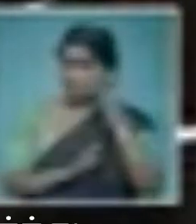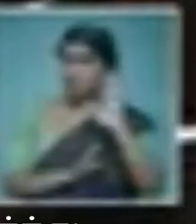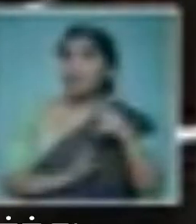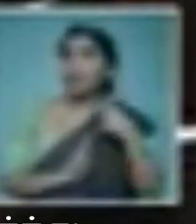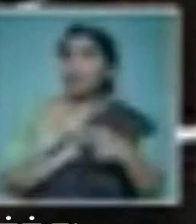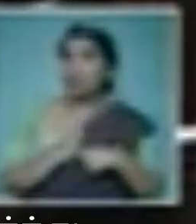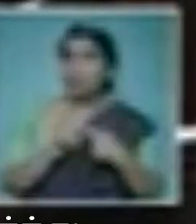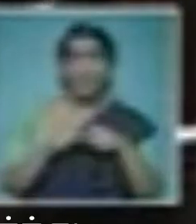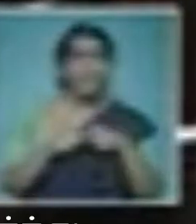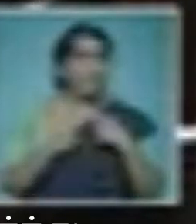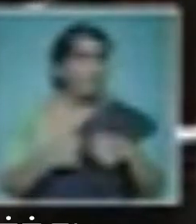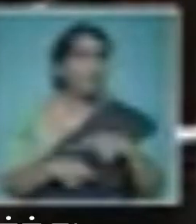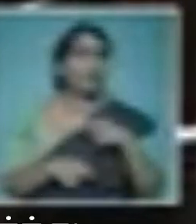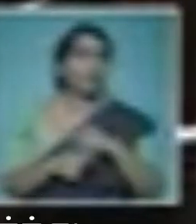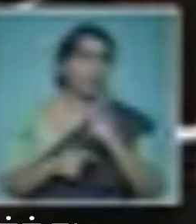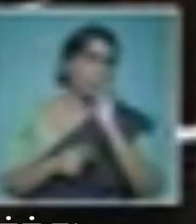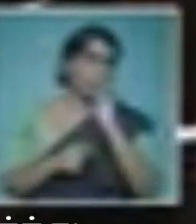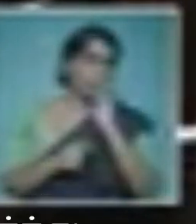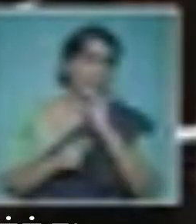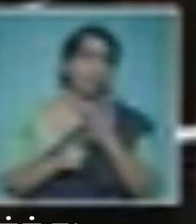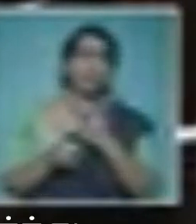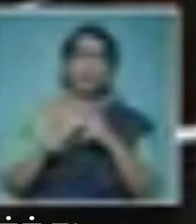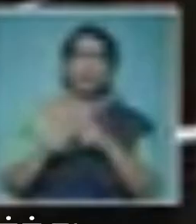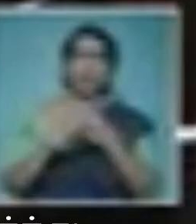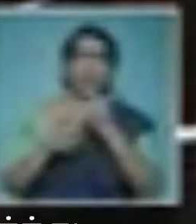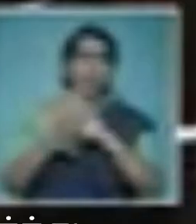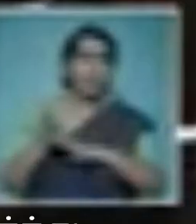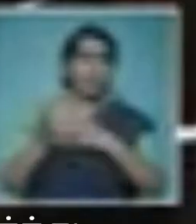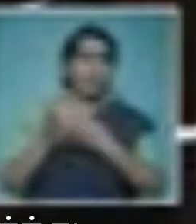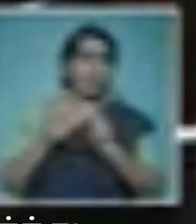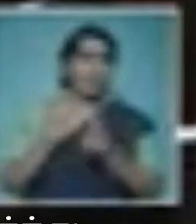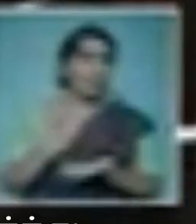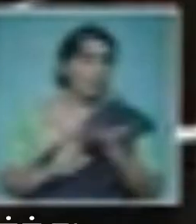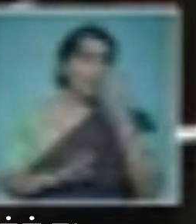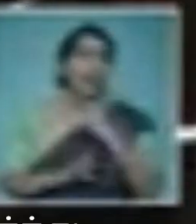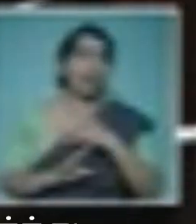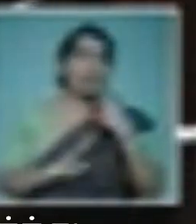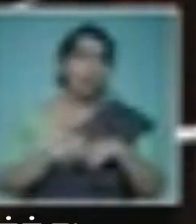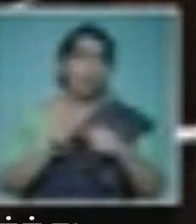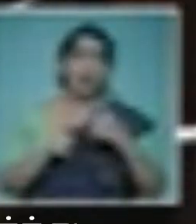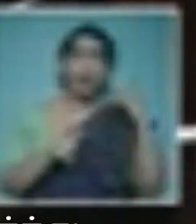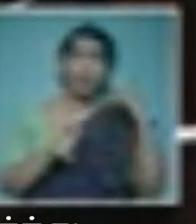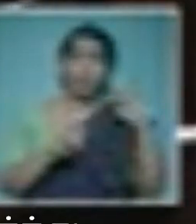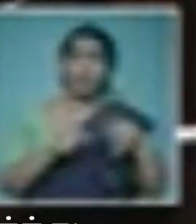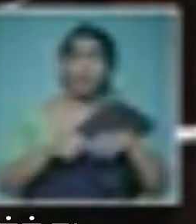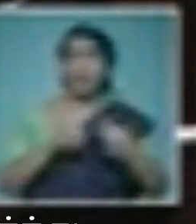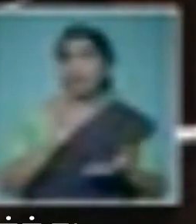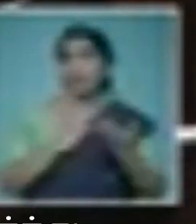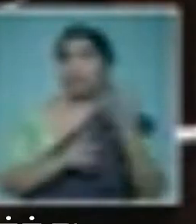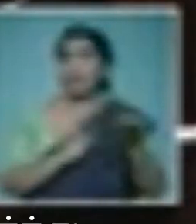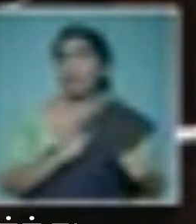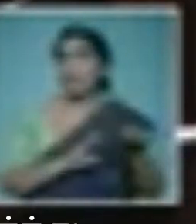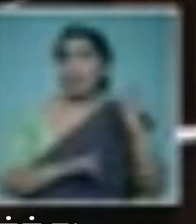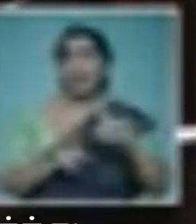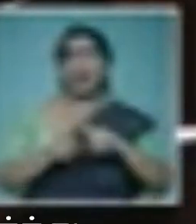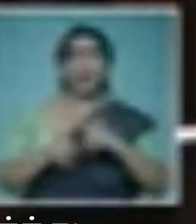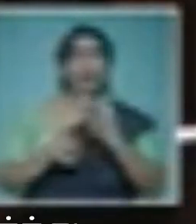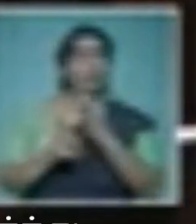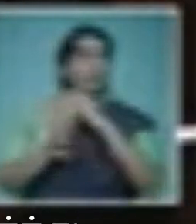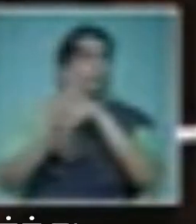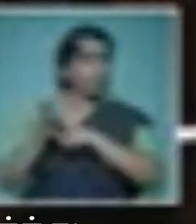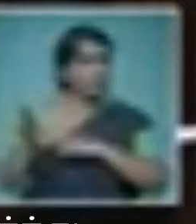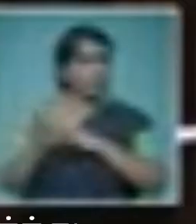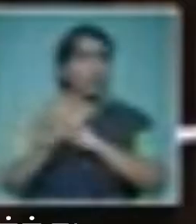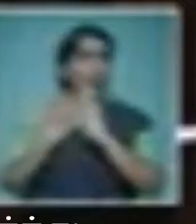රටේ වියදම් වල දැන් ගත්තොත් එම ඩිෆෙන්ස් බජට් එකේ වියදම වැඩි වෙලා තියෙනවා. ඒකට ඇහුවොත් එම කියනවා රටේ උද්දමනය ඒක නිසා ඒක වැඩි වෙලා තියෙනවා. අනිත් බජට් වල වැඩිලා තියෙනවා